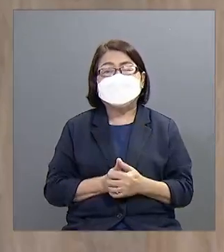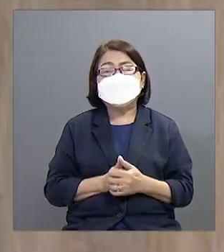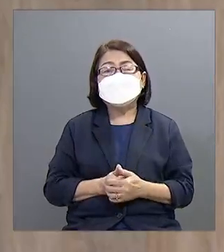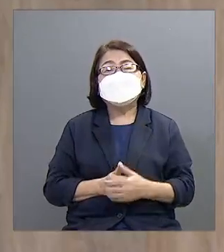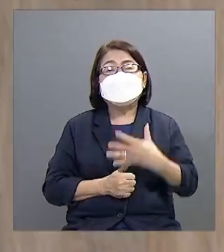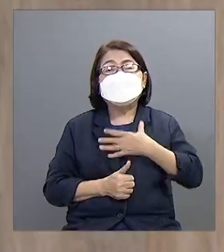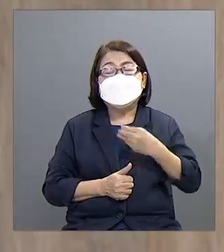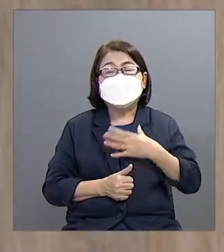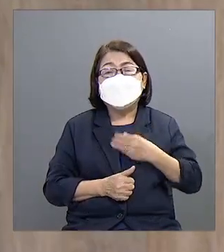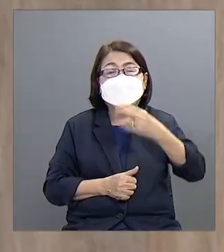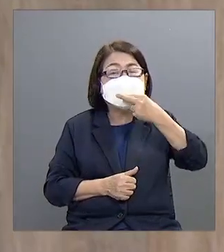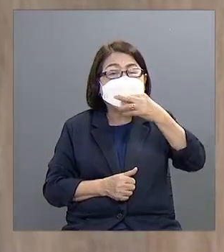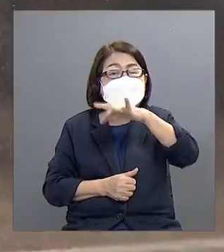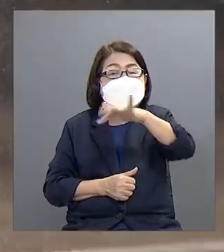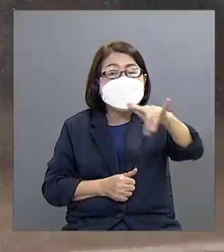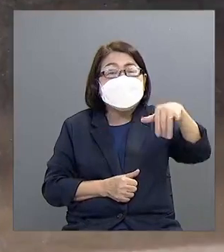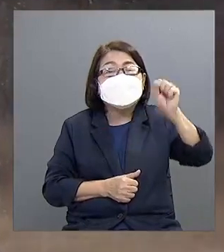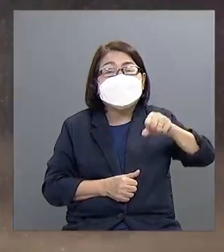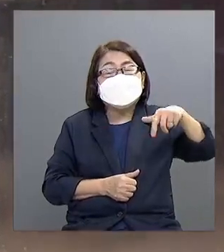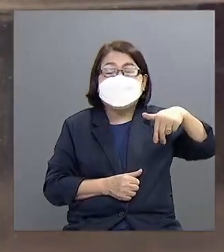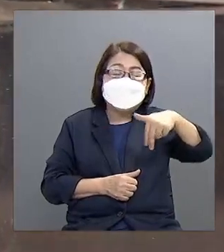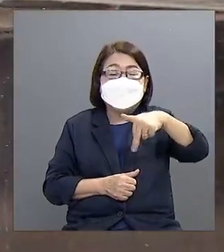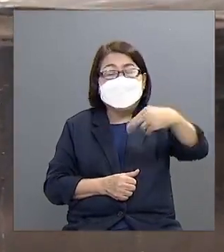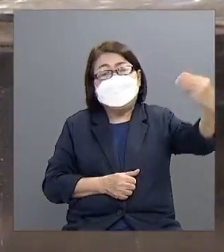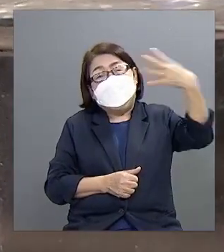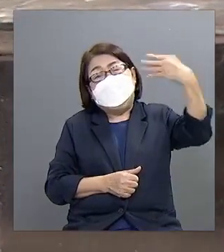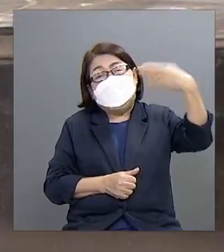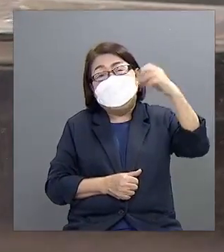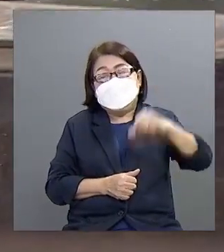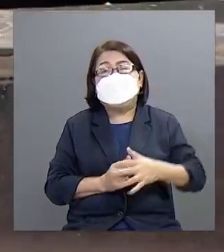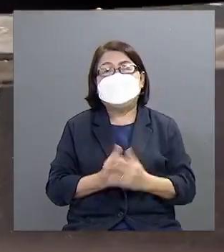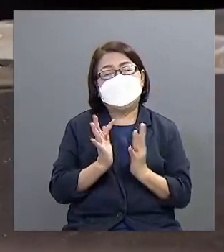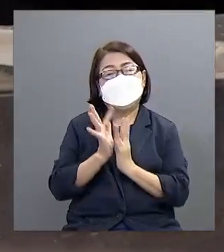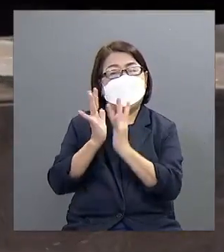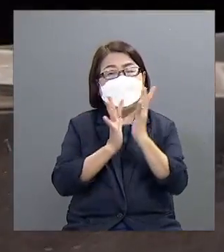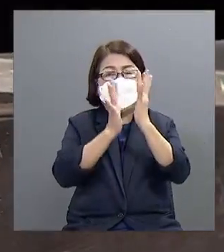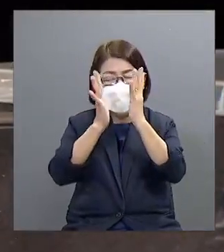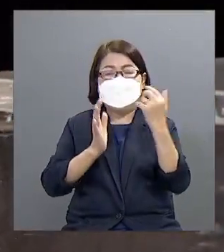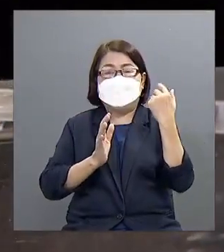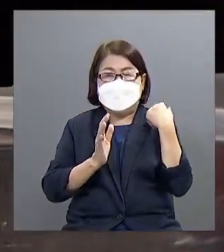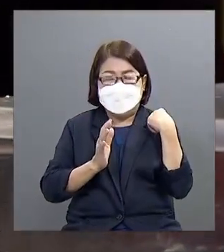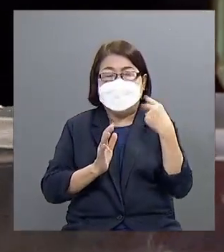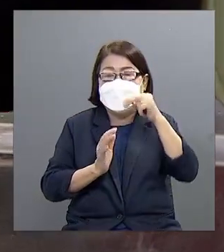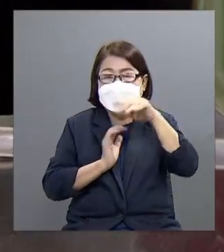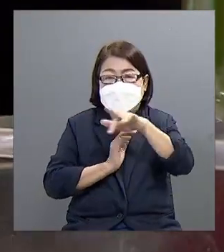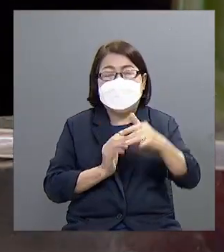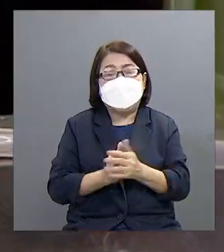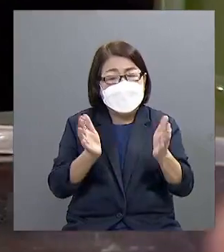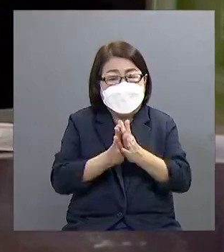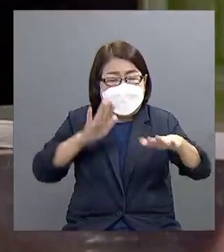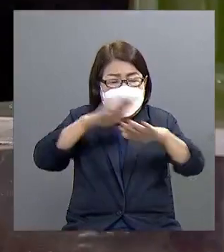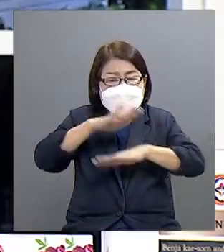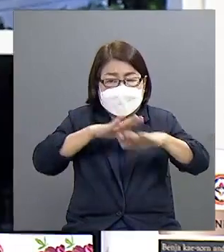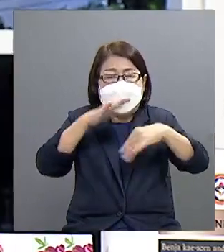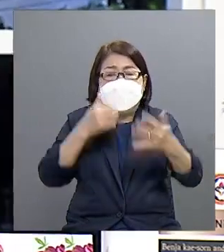ค่ะ เพราะเรามีสาหร่ายทะเลแล้วก็เราพิสูจน์แล้วว่าตรงนี้เป็นมิตรกับปะการังเป็น